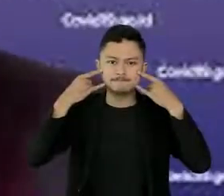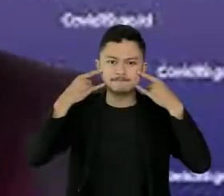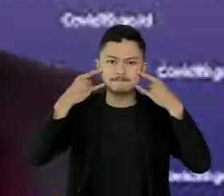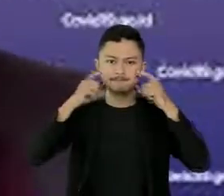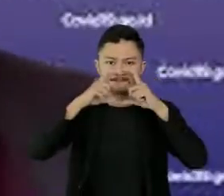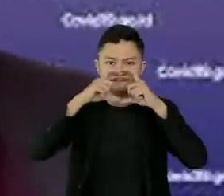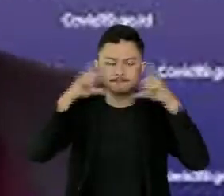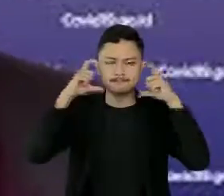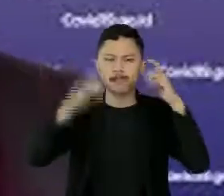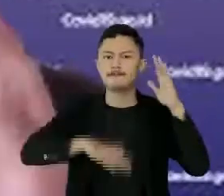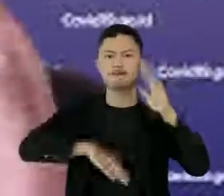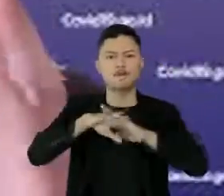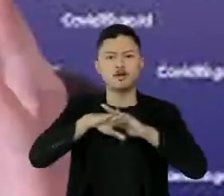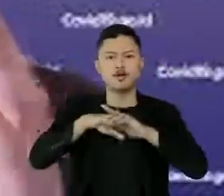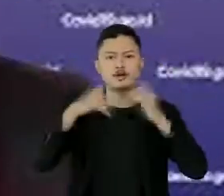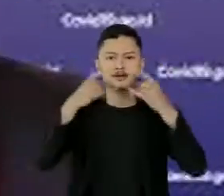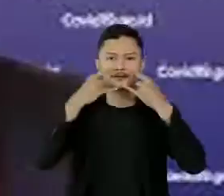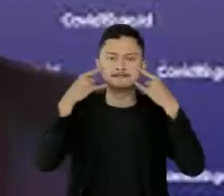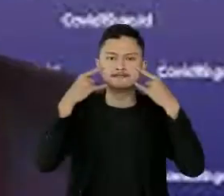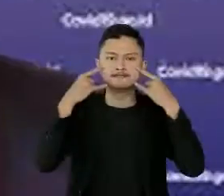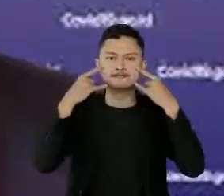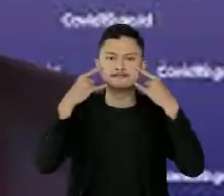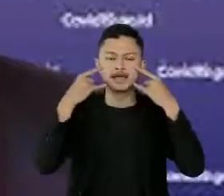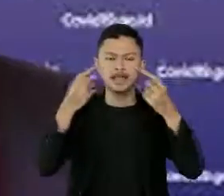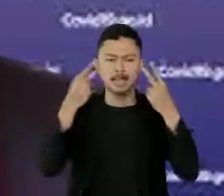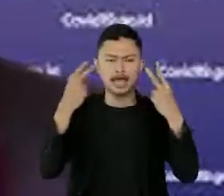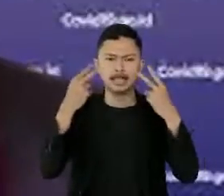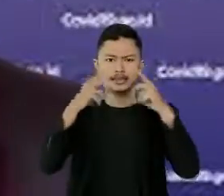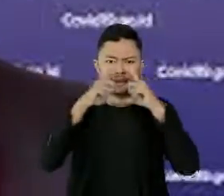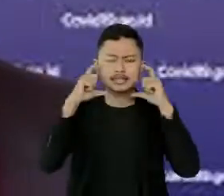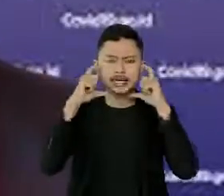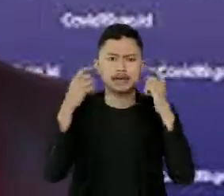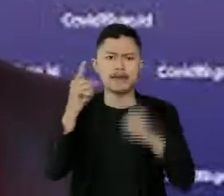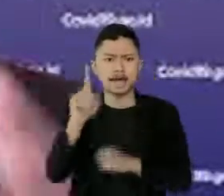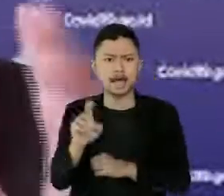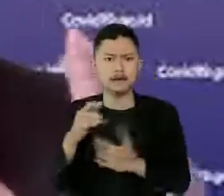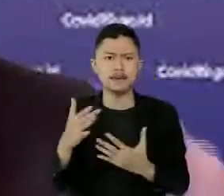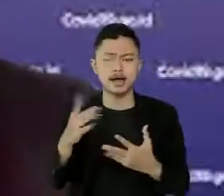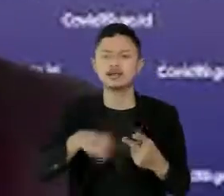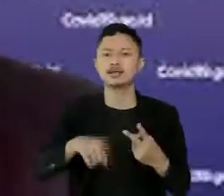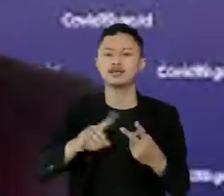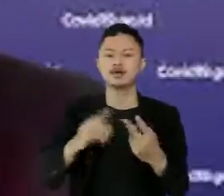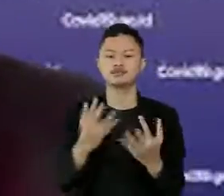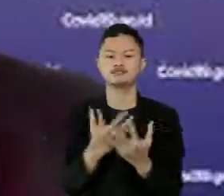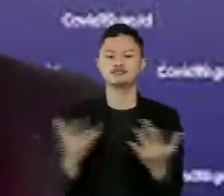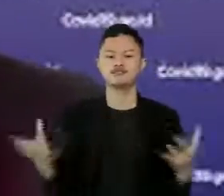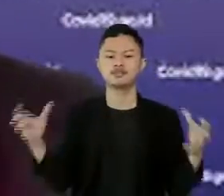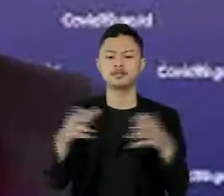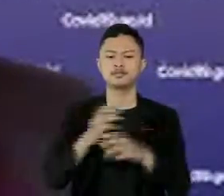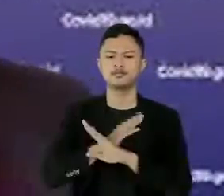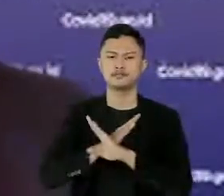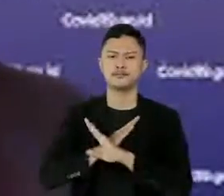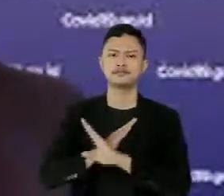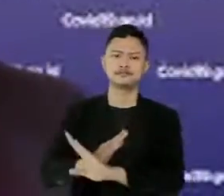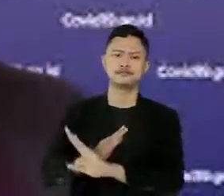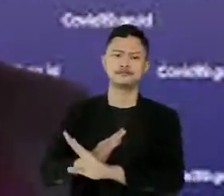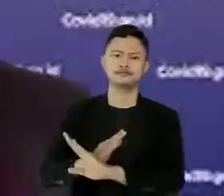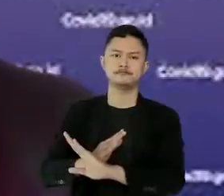secara benar, ya, dan juga jenis maskernya. Yang kemudian adalah hindari kerumunan,